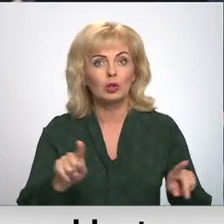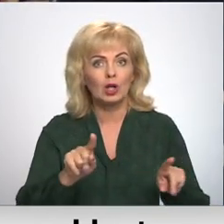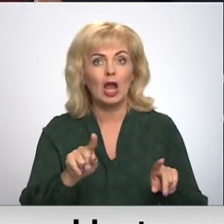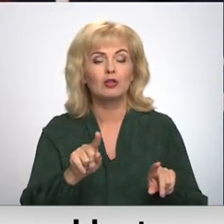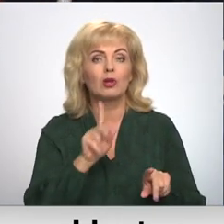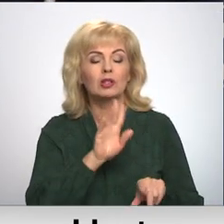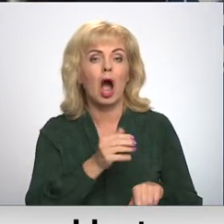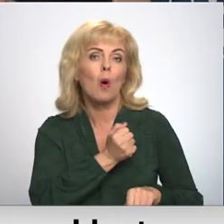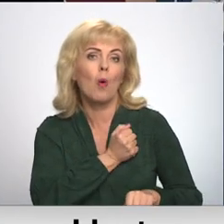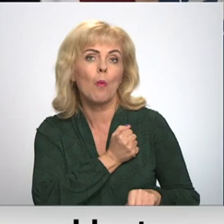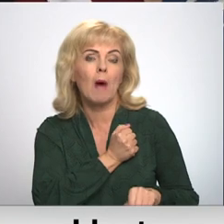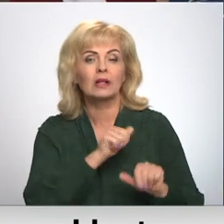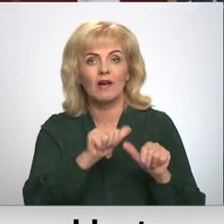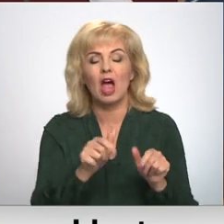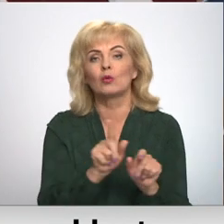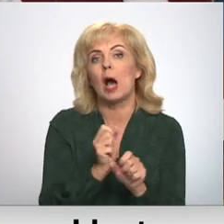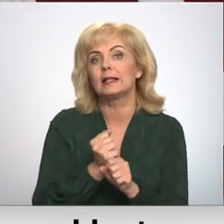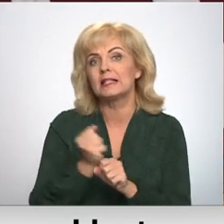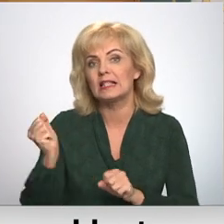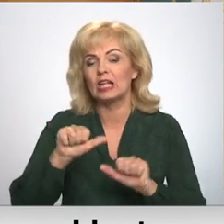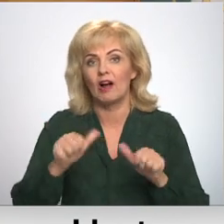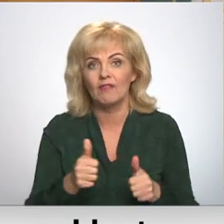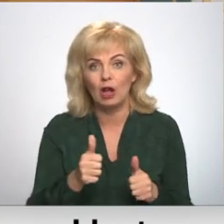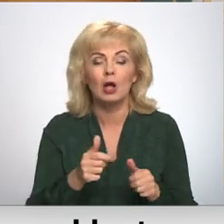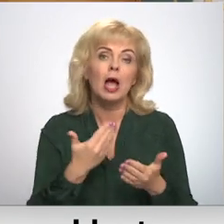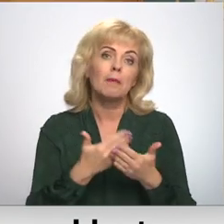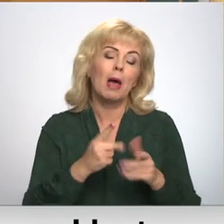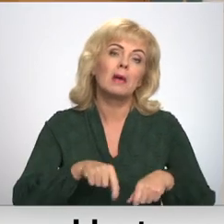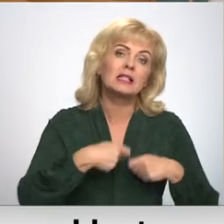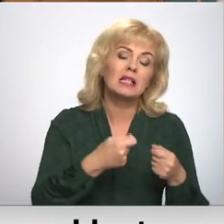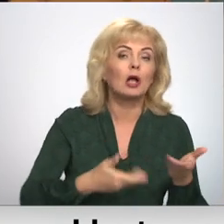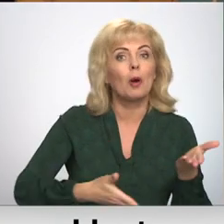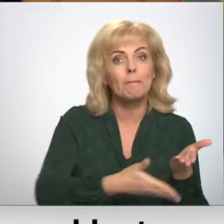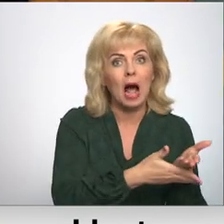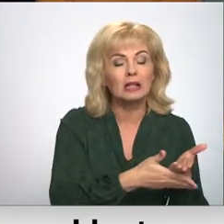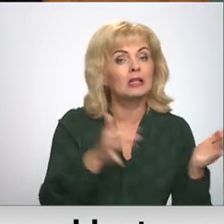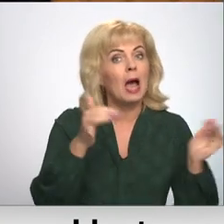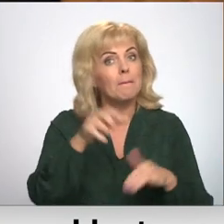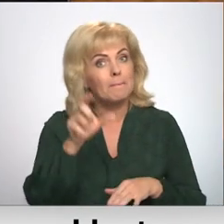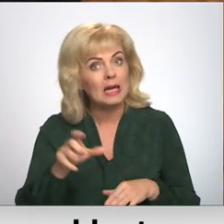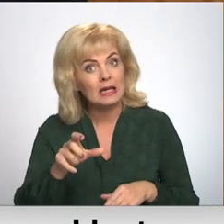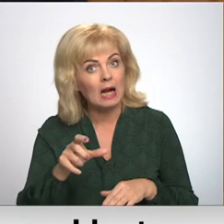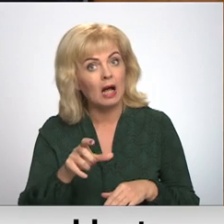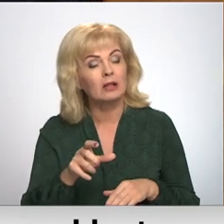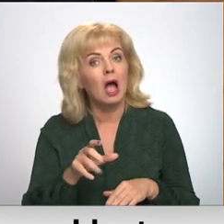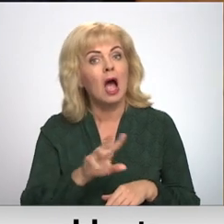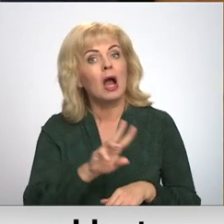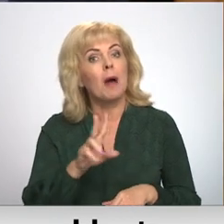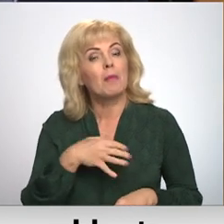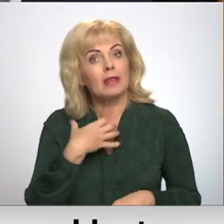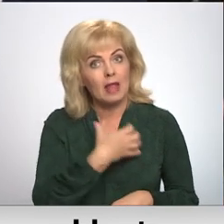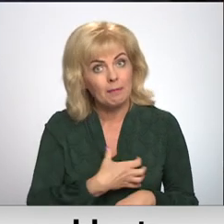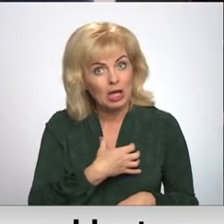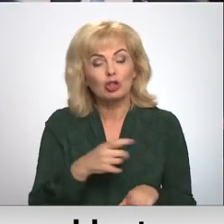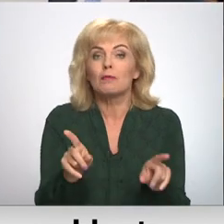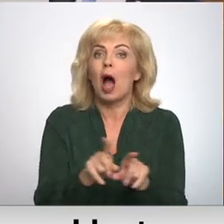veidā, gan arī stingrā veidā, proti gan sniedzot palīdzību tiem migrantiem, kam tiešām tā būtu nepieciešama, un tajā